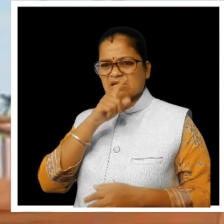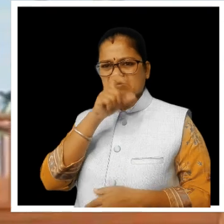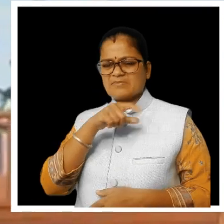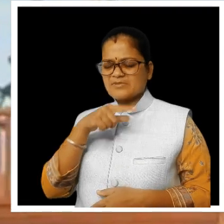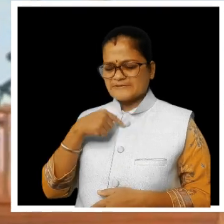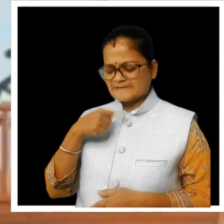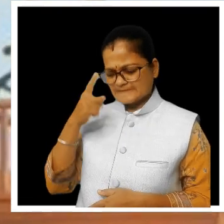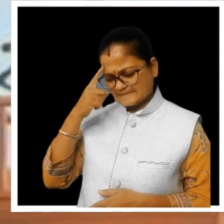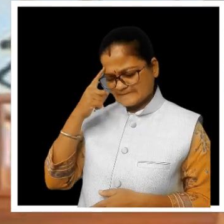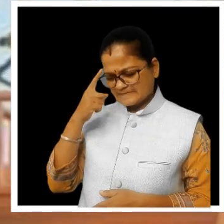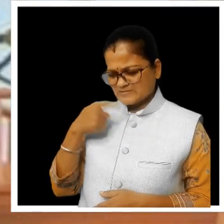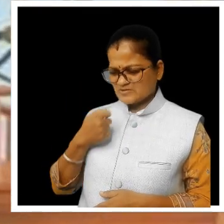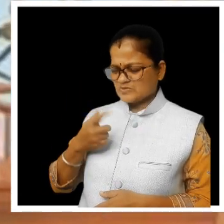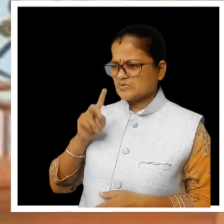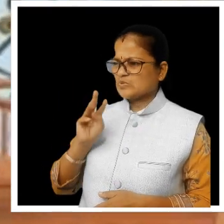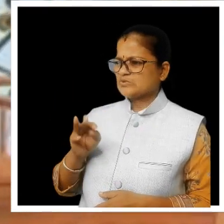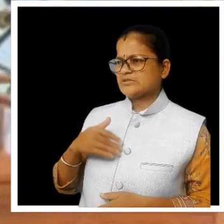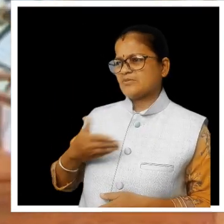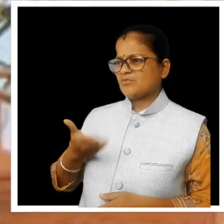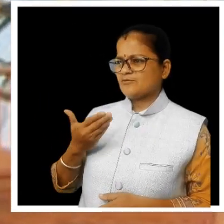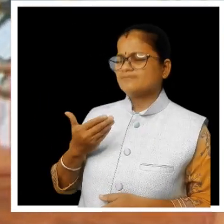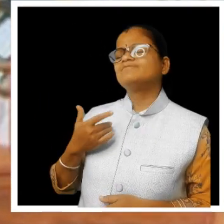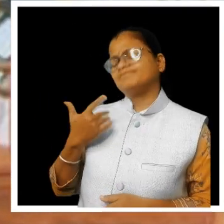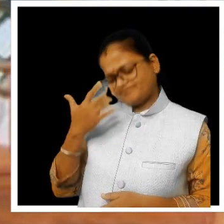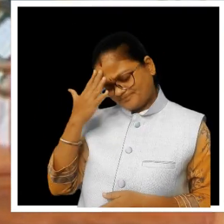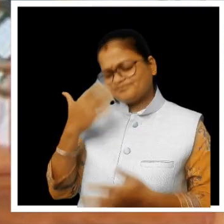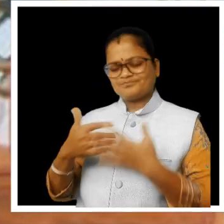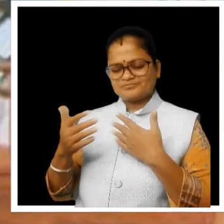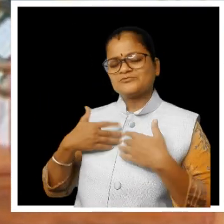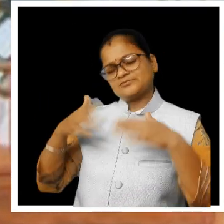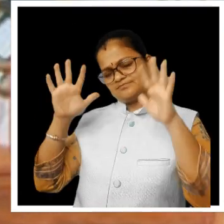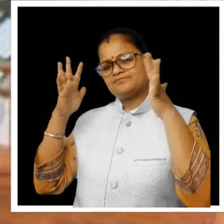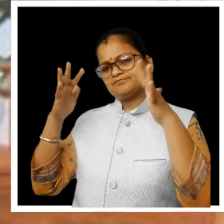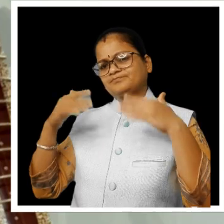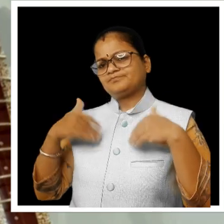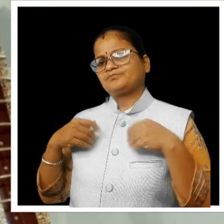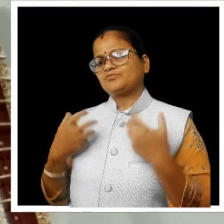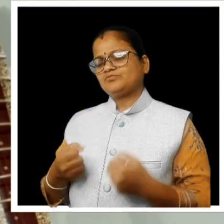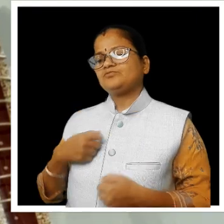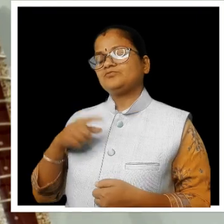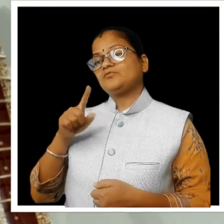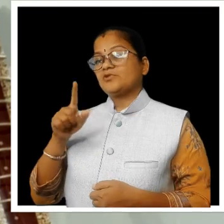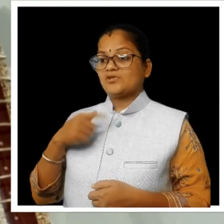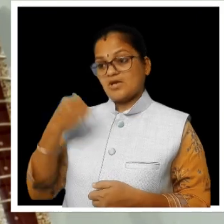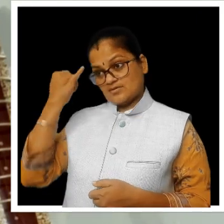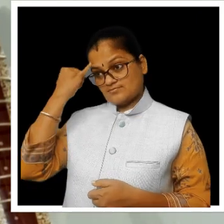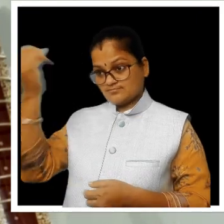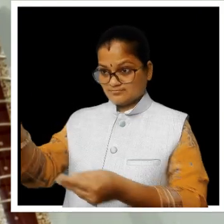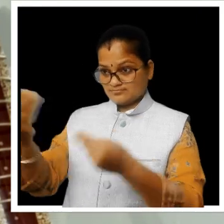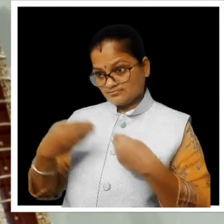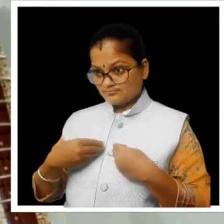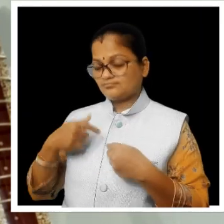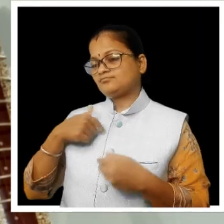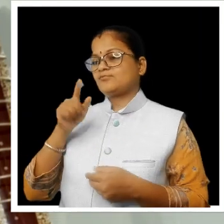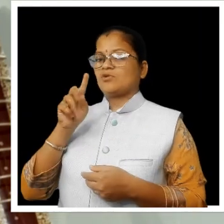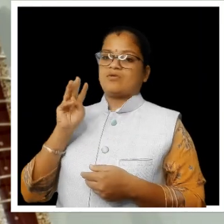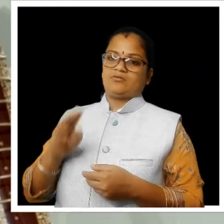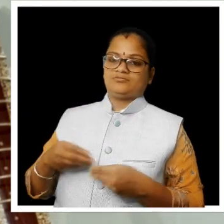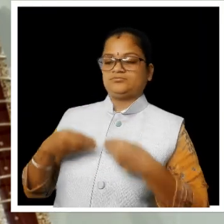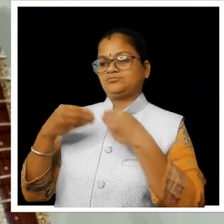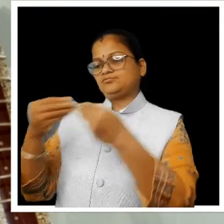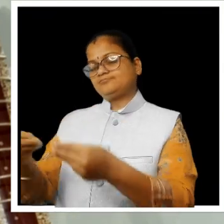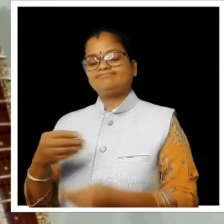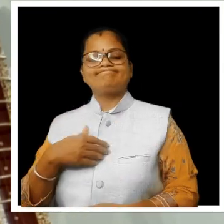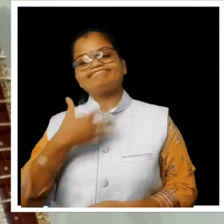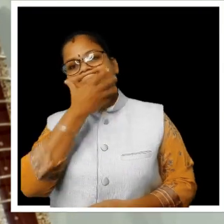ಜಾಸ್ತಿ ಅಂತ ಅನ್ಸುತ್ತೆ. ಬಟ್ ಆದ್ರೂ ಯಾರೋ ಒಬ್ಬ ಕೇಳ್ತಾ ಇದ್ದಾನೆ ಅಂತ ಹೇಳಿ ಅಪ್ರಿಷಿಯೇಟ್ ಮಾಡೋಕ್ಕೋಸ್ಕರ, ಆಯಿತು ನಾನೇನ ಹತ್ರ ಒಂದು ಐಡಿಯಾ ತಗೋತೀನಿ, ನಿನಗೆ 1,000 ರೂಪಾಯಿನ ಕೊಡ್ತೀನಿ